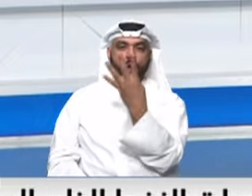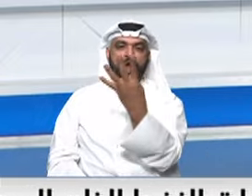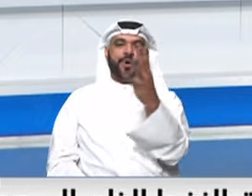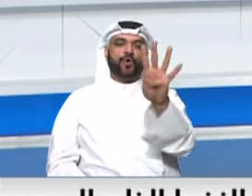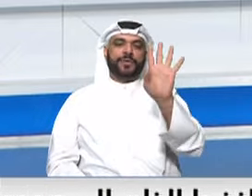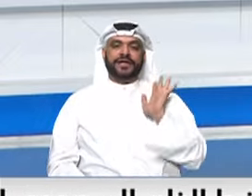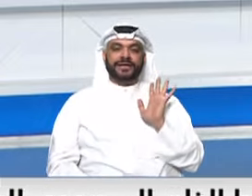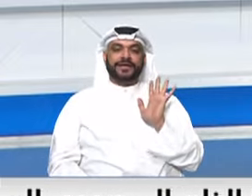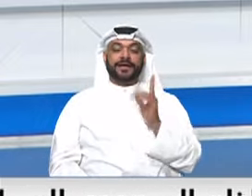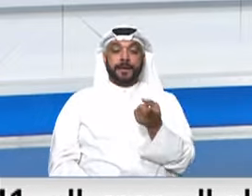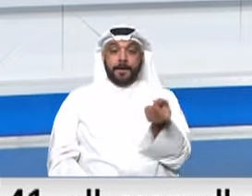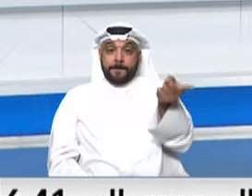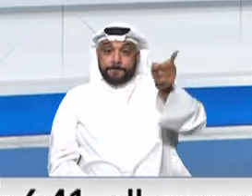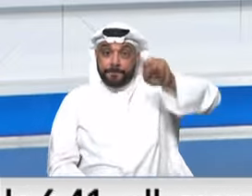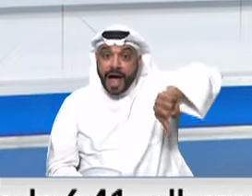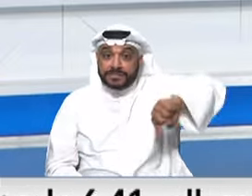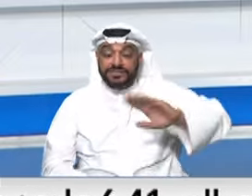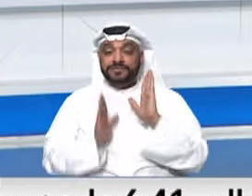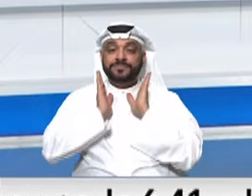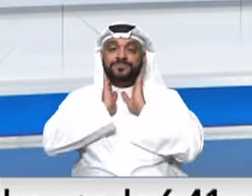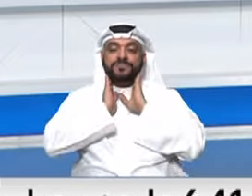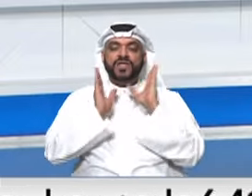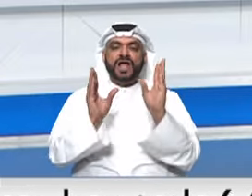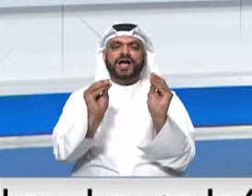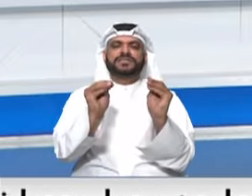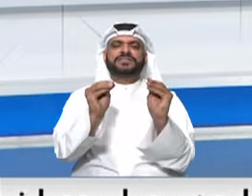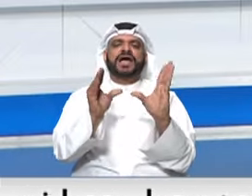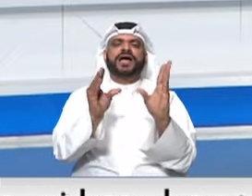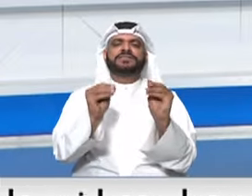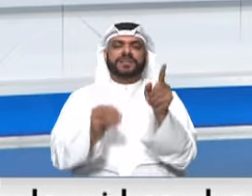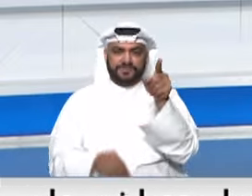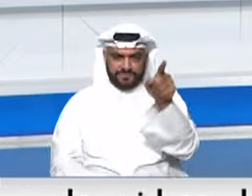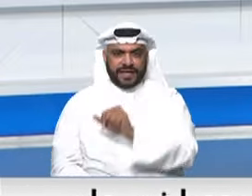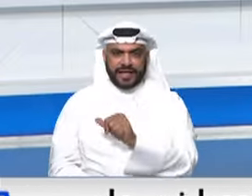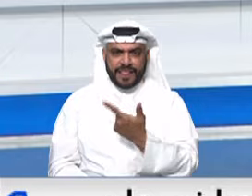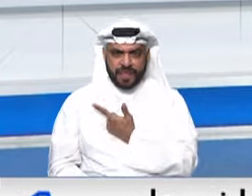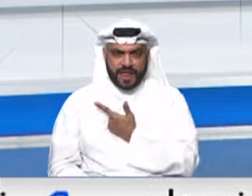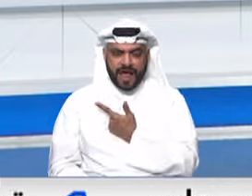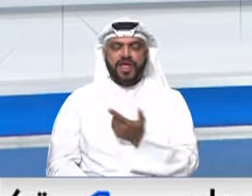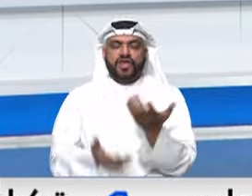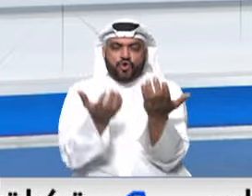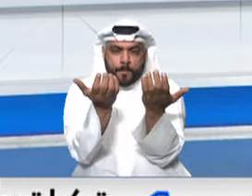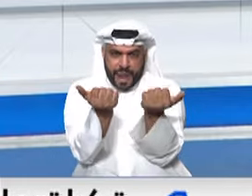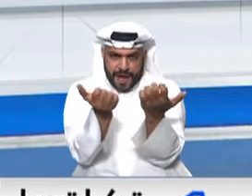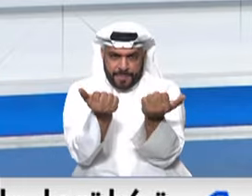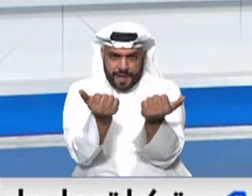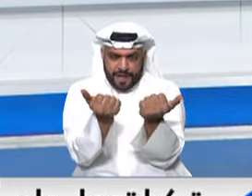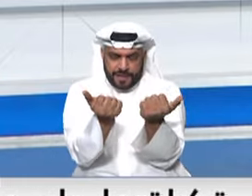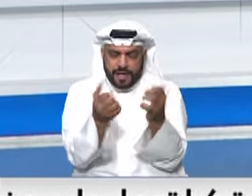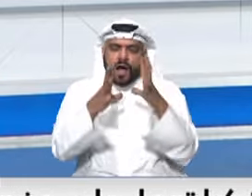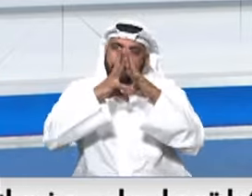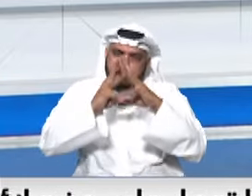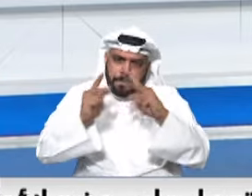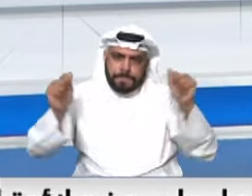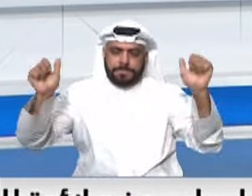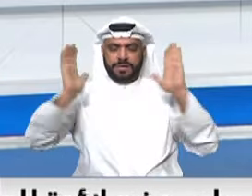41 إلى 44 درجة مئوية، باكر هواء كوس، لكن بعد ذلك يرجع الهواء الشمال غربي. ارتفاع أيضا في درجات الحرارة خلال المساء، تتراوح الصغرى ما بين